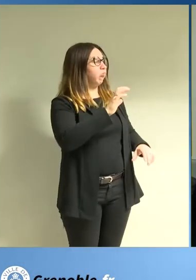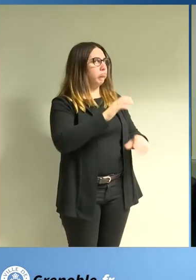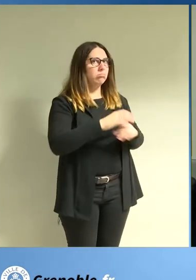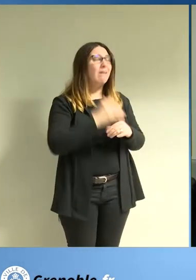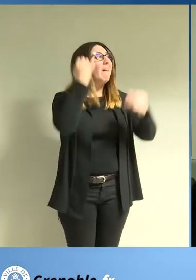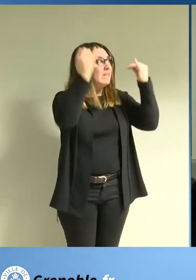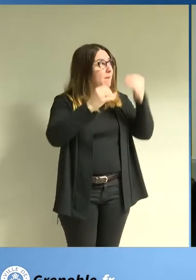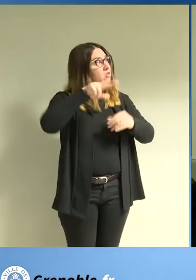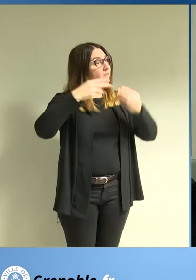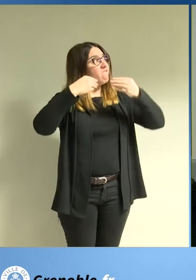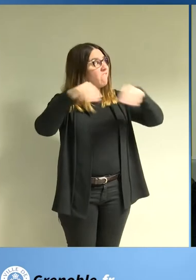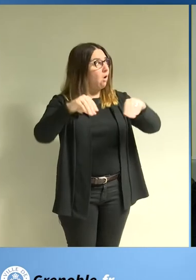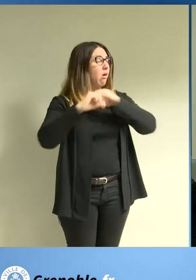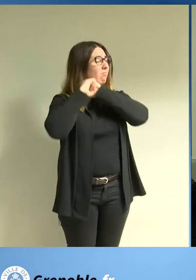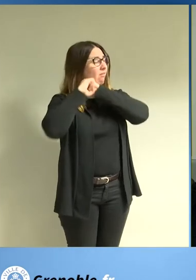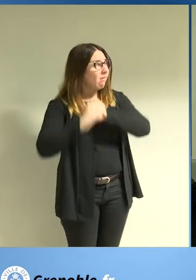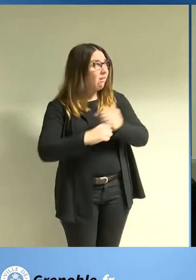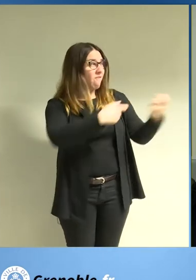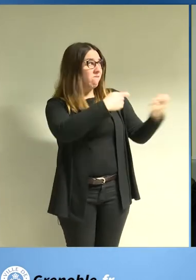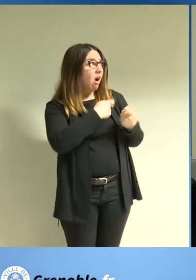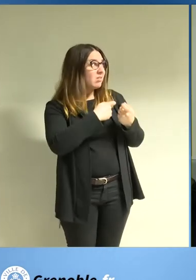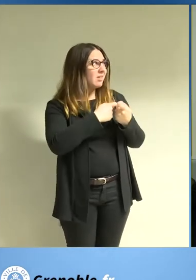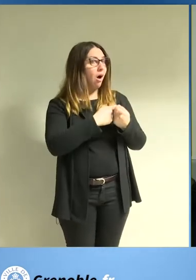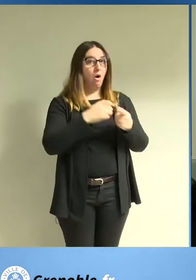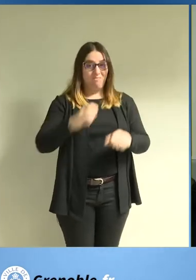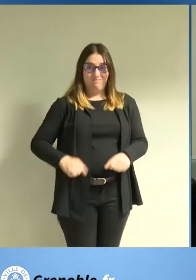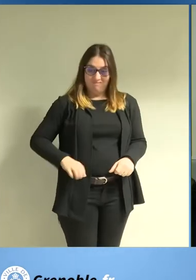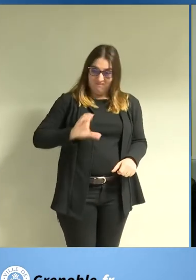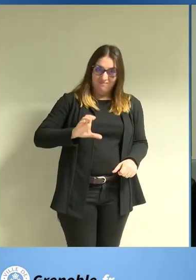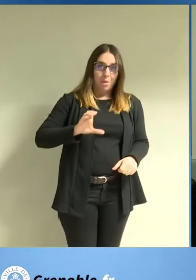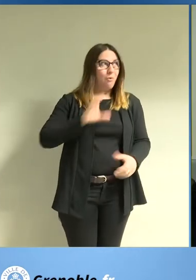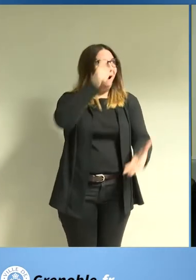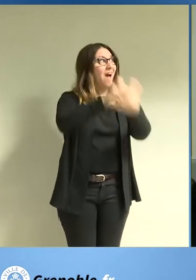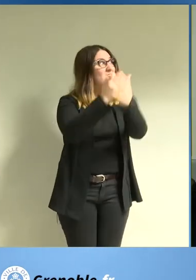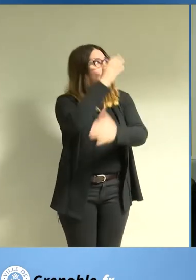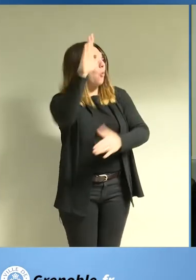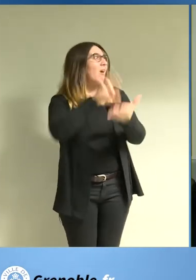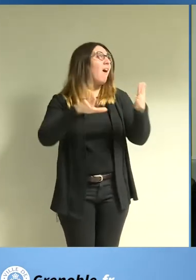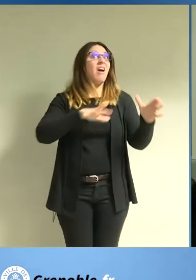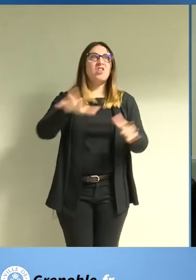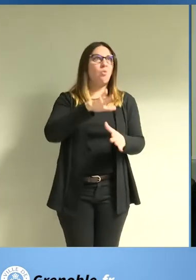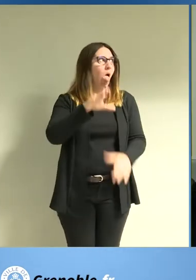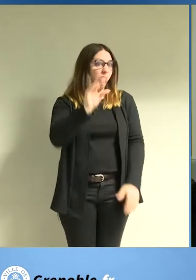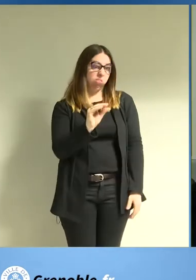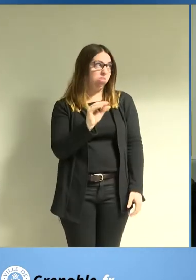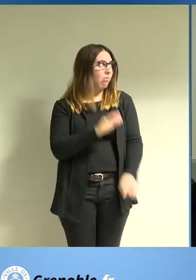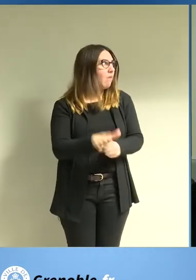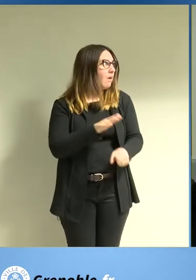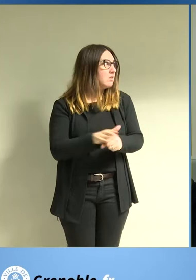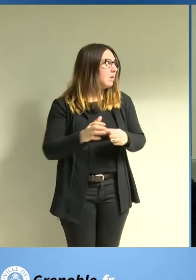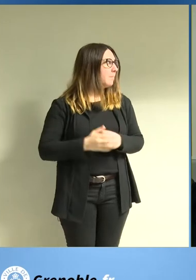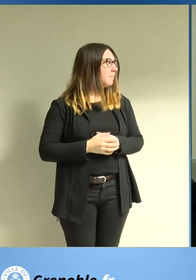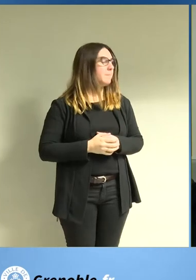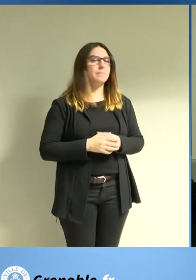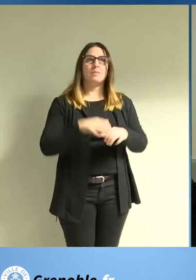vendait son bien contre un ils n'auraient pas de capital suffisant pour un nouvel achat dans la région là où le